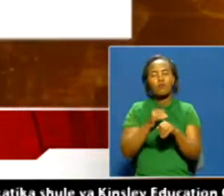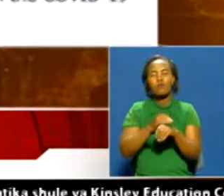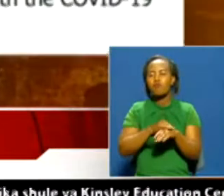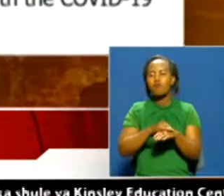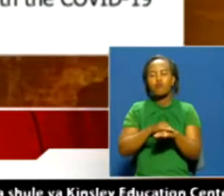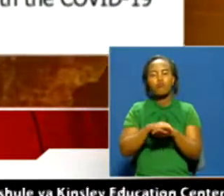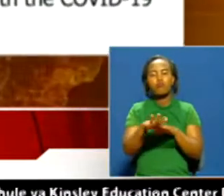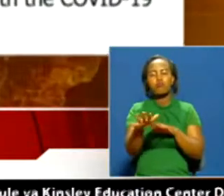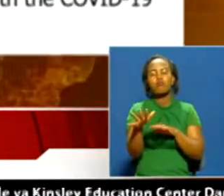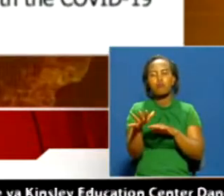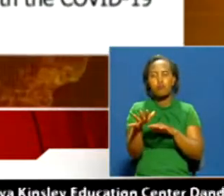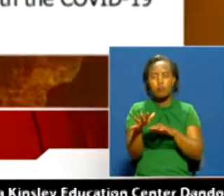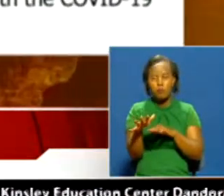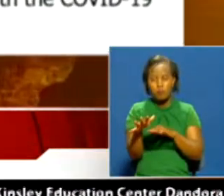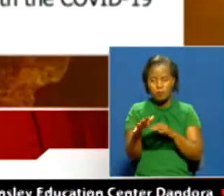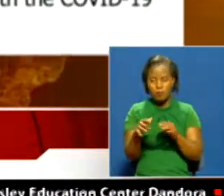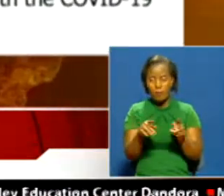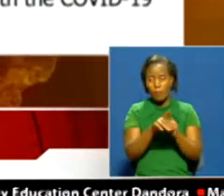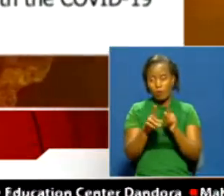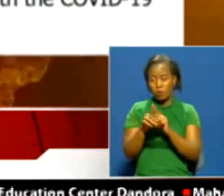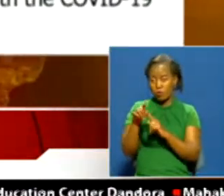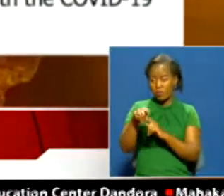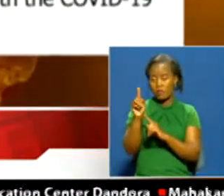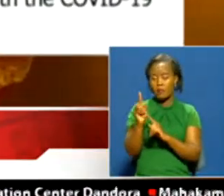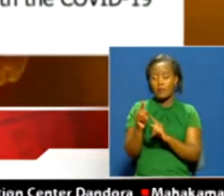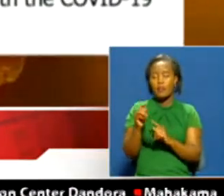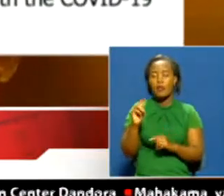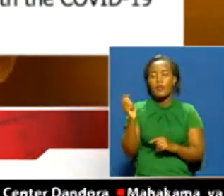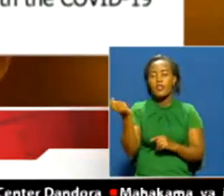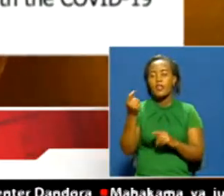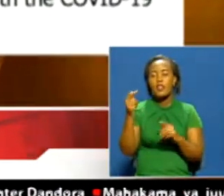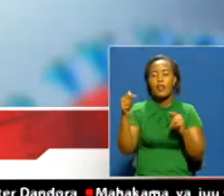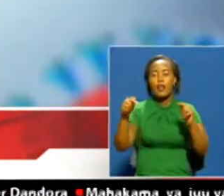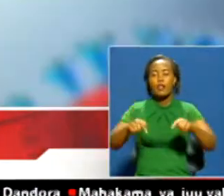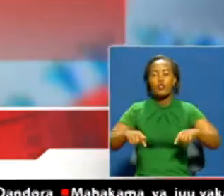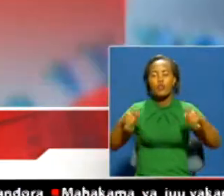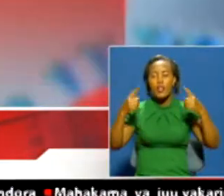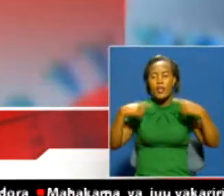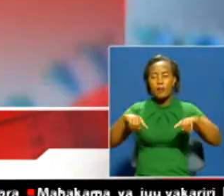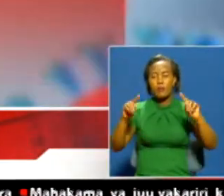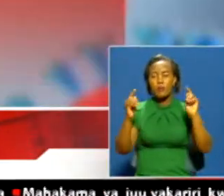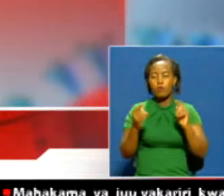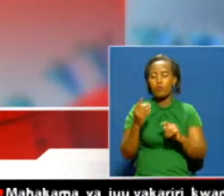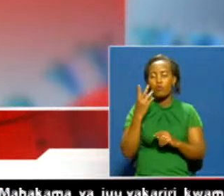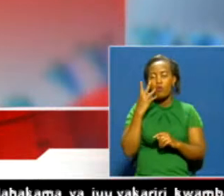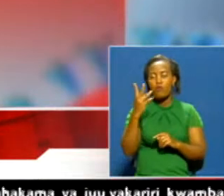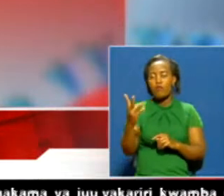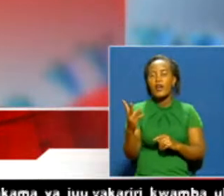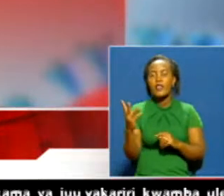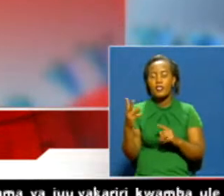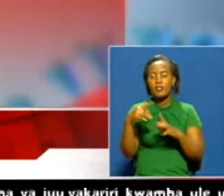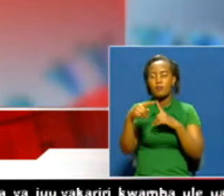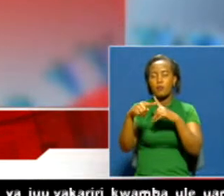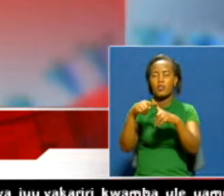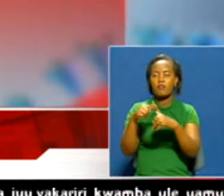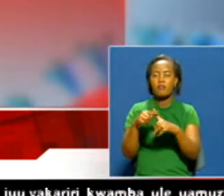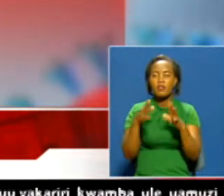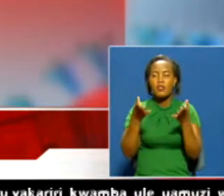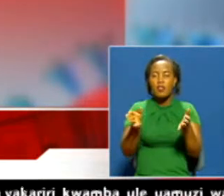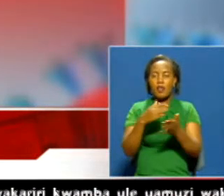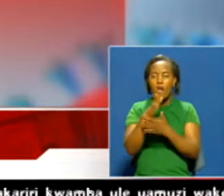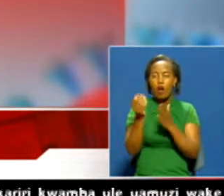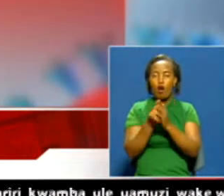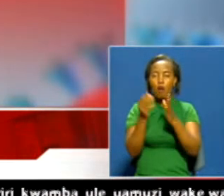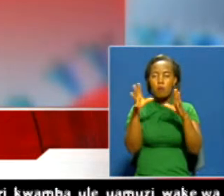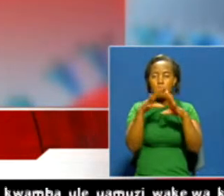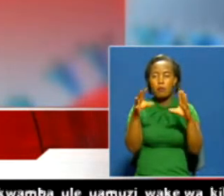ya COVID-19. Haya yanatokea huku Kenya kinakili maambukizi mengine 400 ya ugonjwa huo na kuongeza idadi ya maambukizi hayo nchini